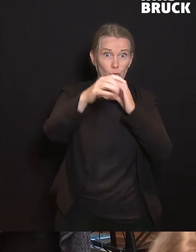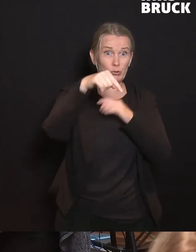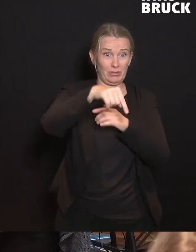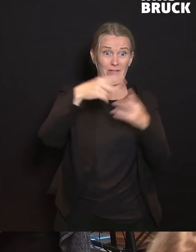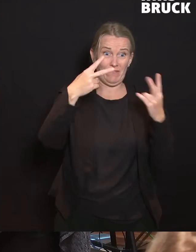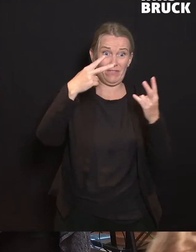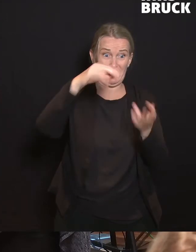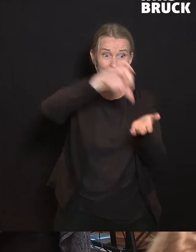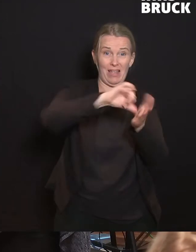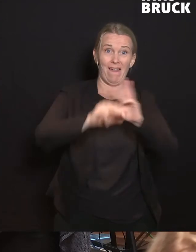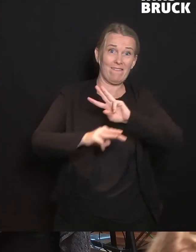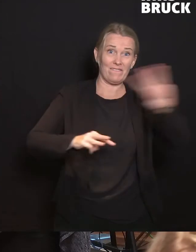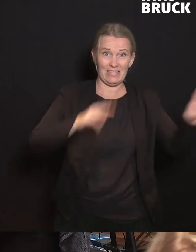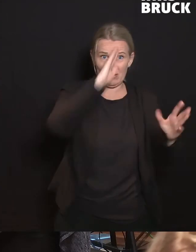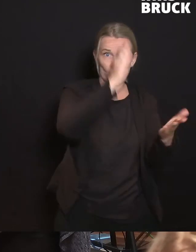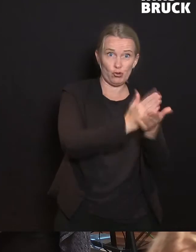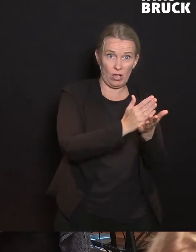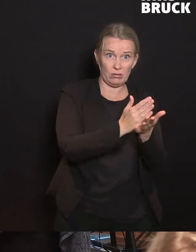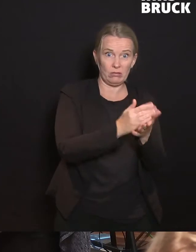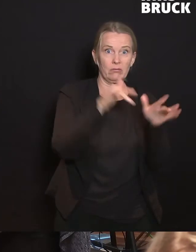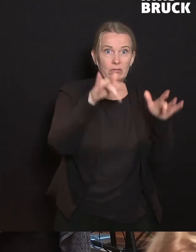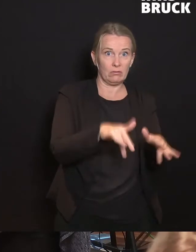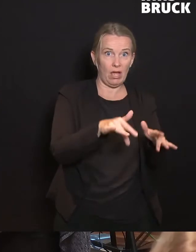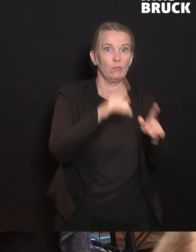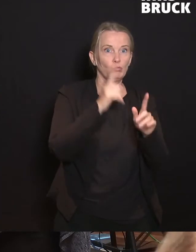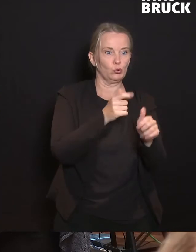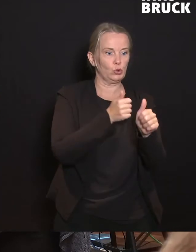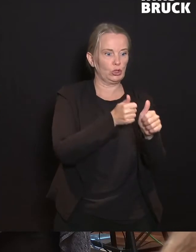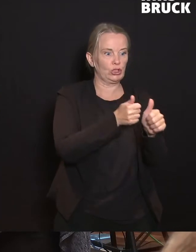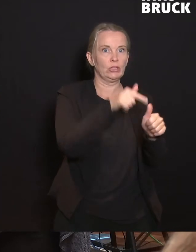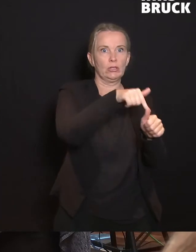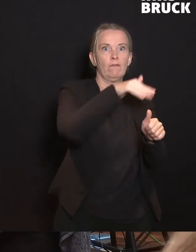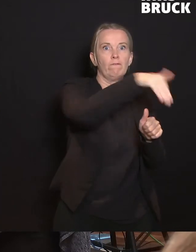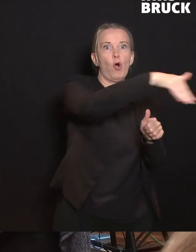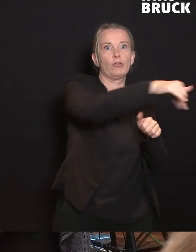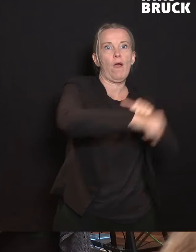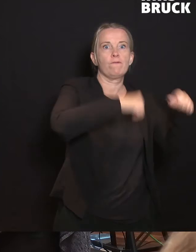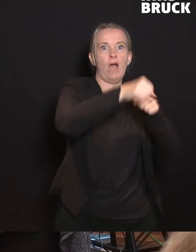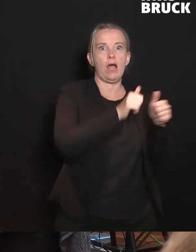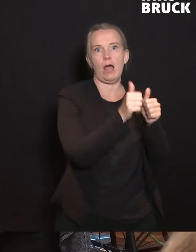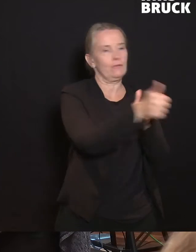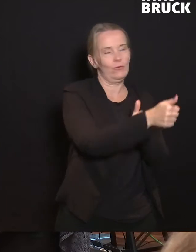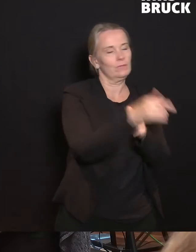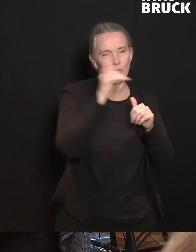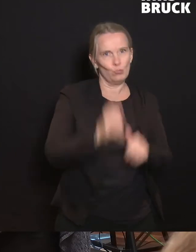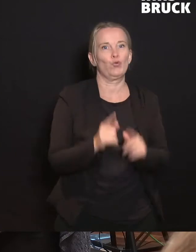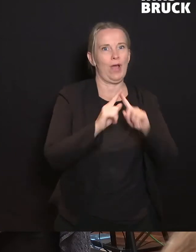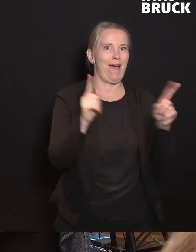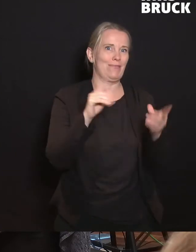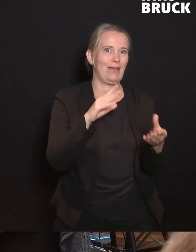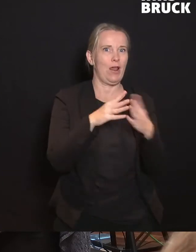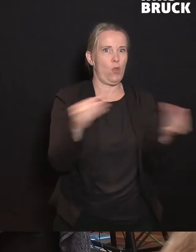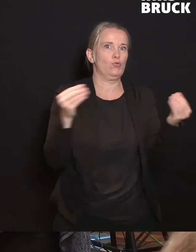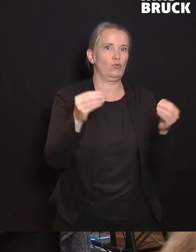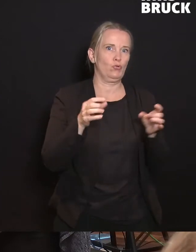im Westen der Stadt erschließt, dann hinter drei Radeln hinterherfahren muss. Da, glaube ich, muss es bessere Lösungen im Straßenraum